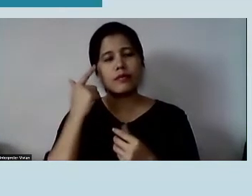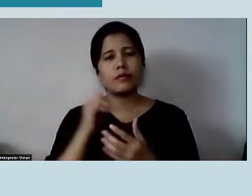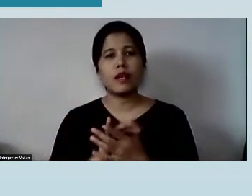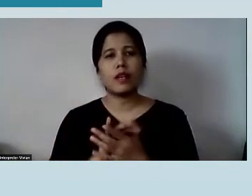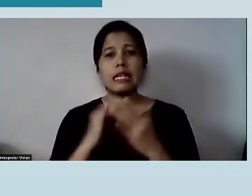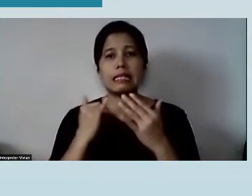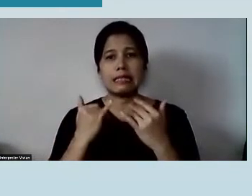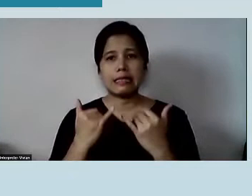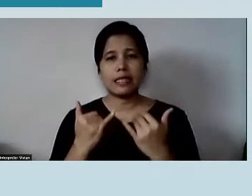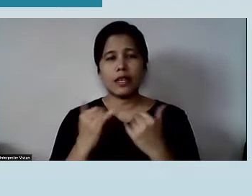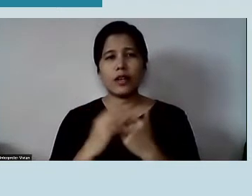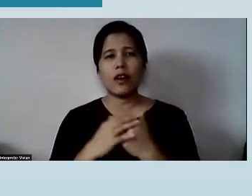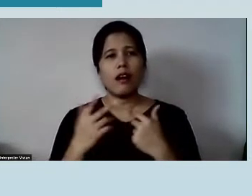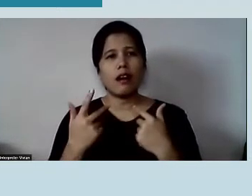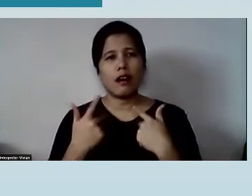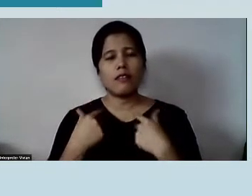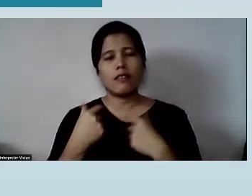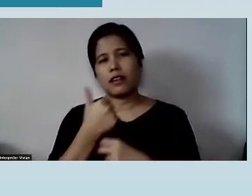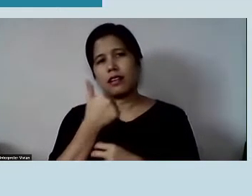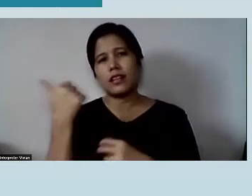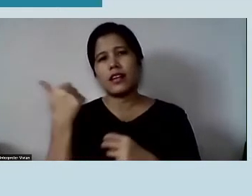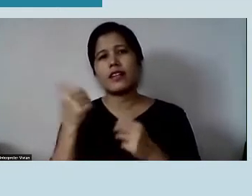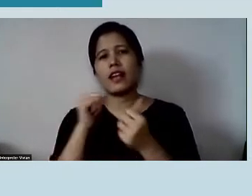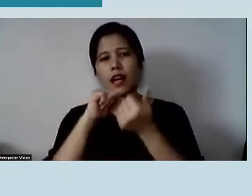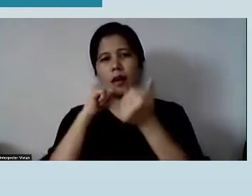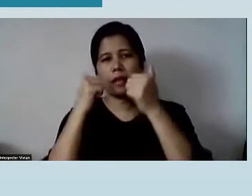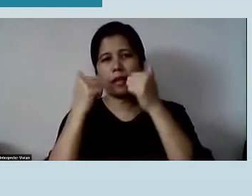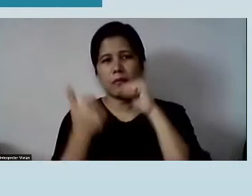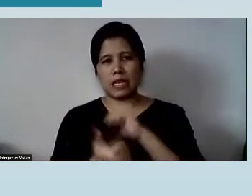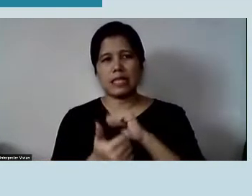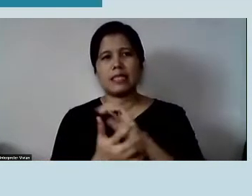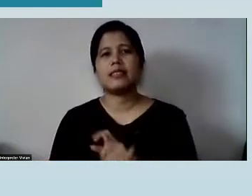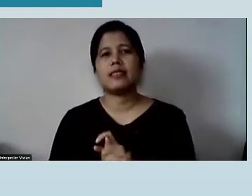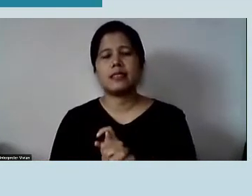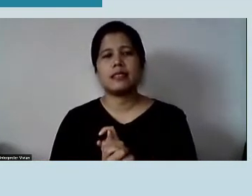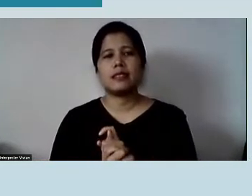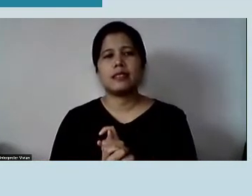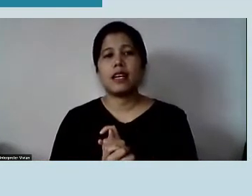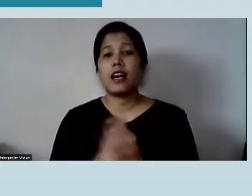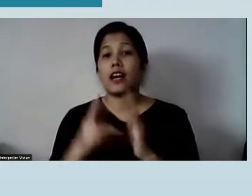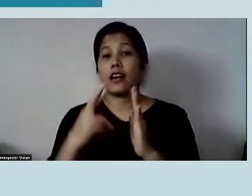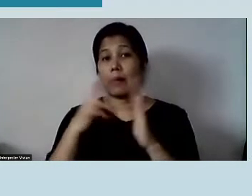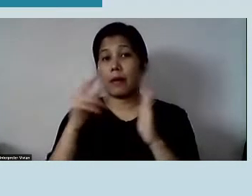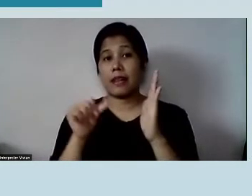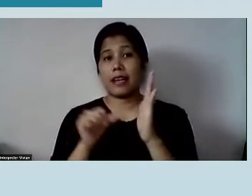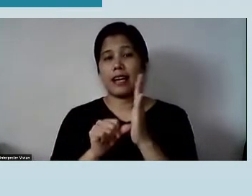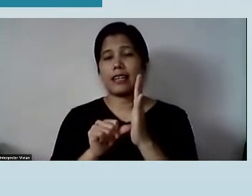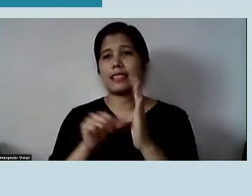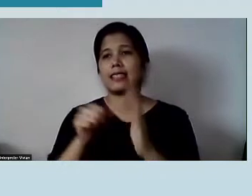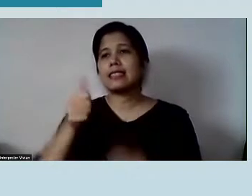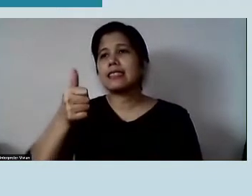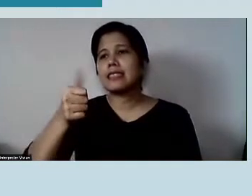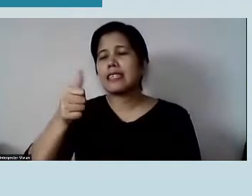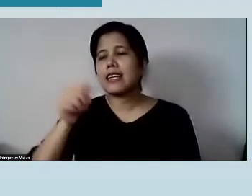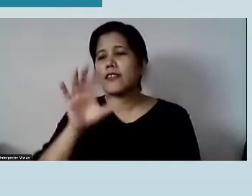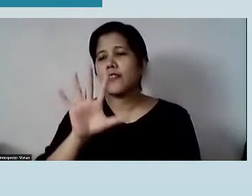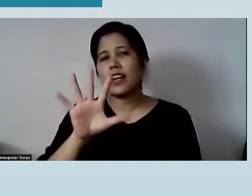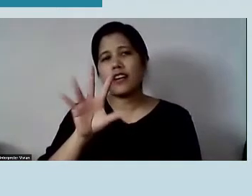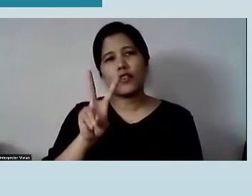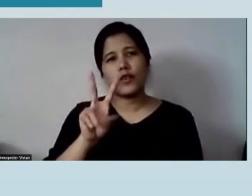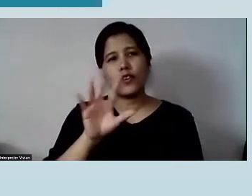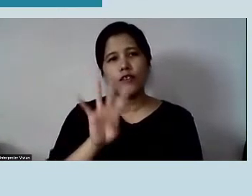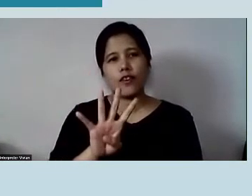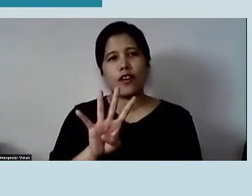Now, there is another amendment. Ito yung Republic Act 10524.